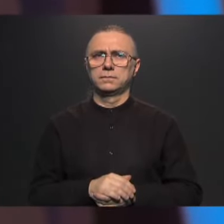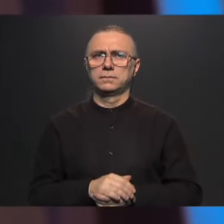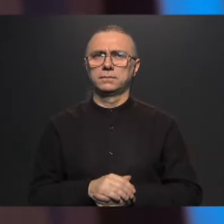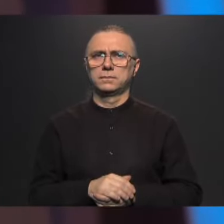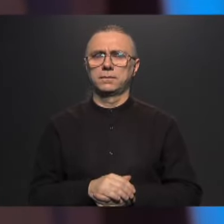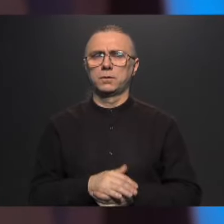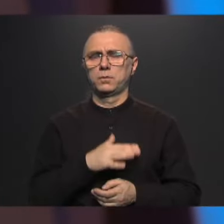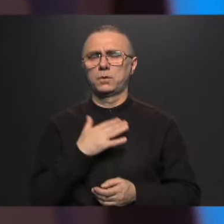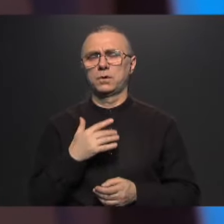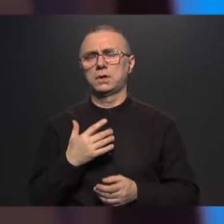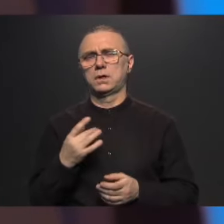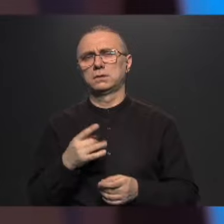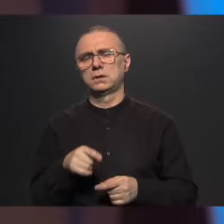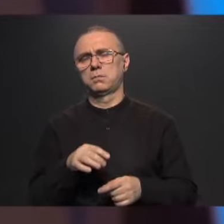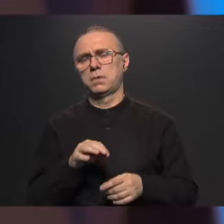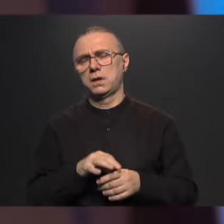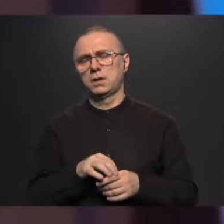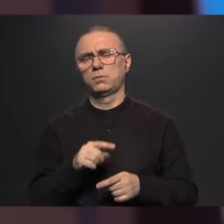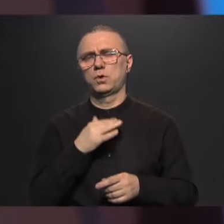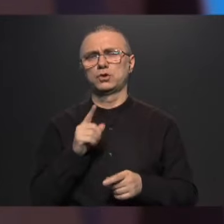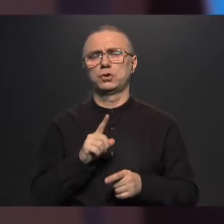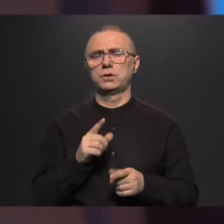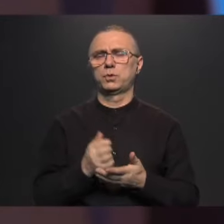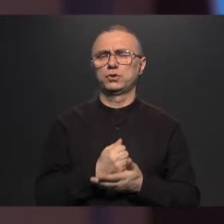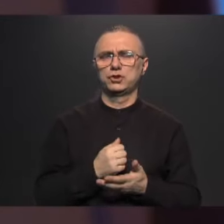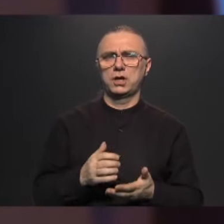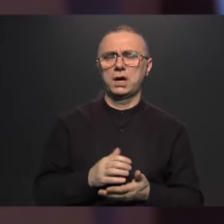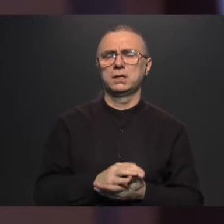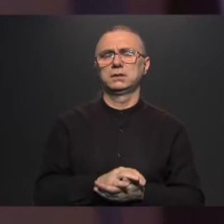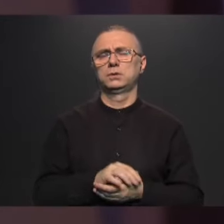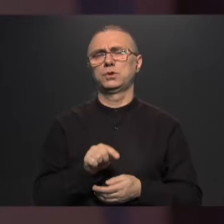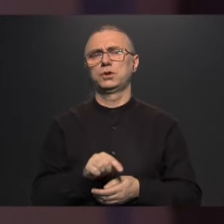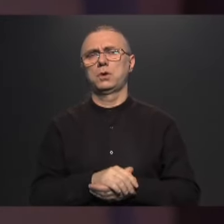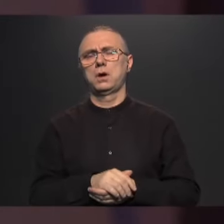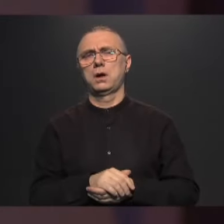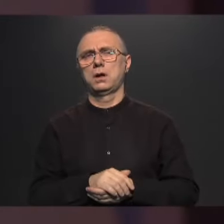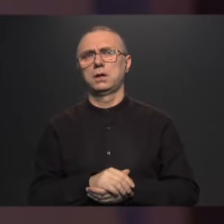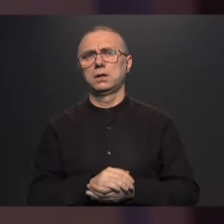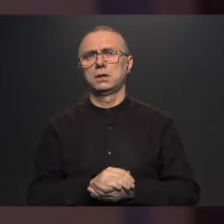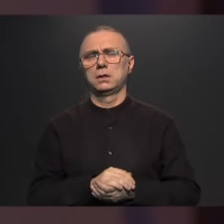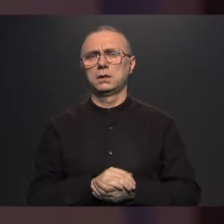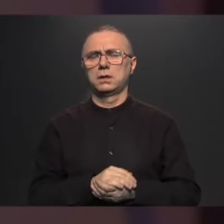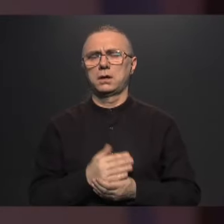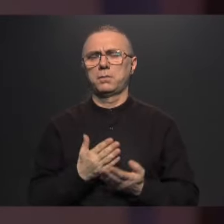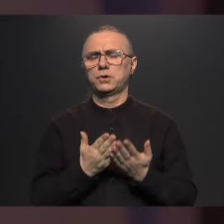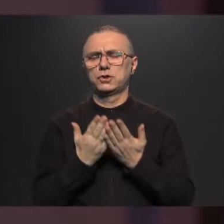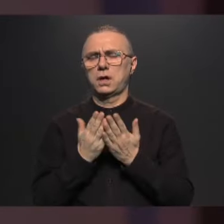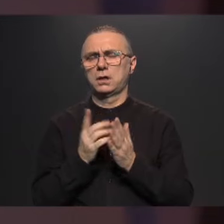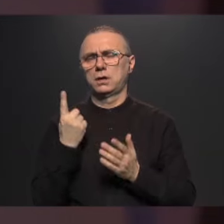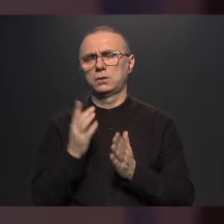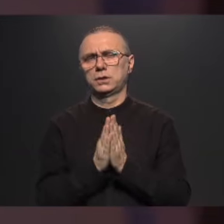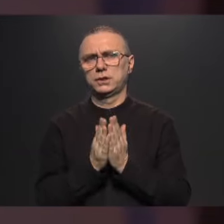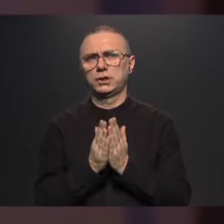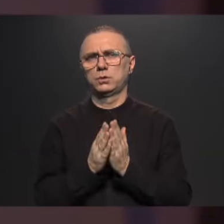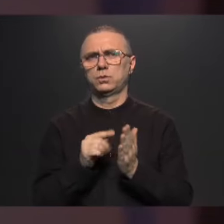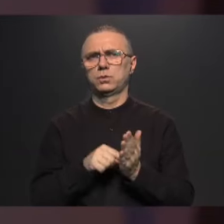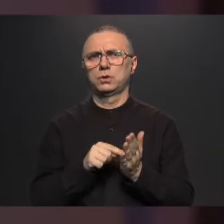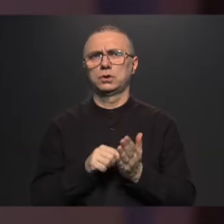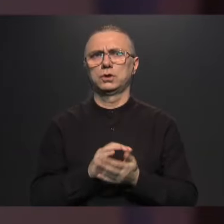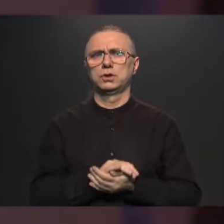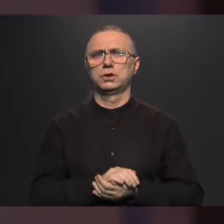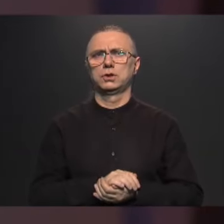нее не получалось, и сейчас не получается. И я вот прочитала где-то, или кто-то мне сказал, к сожалению, не помню, что иногда дети